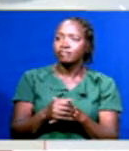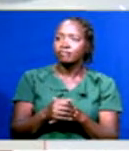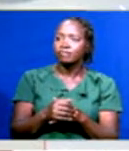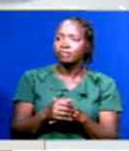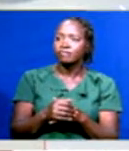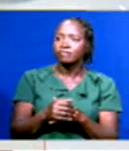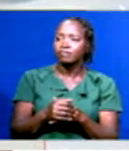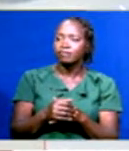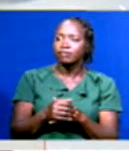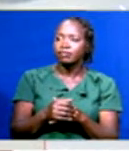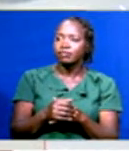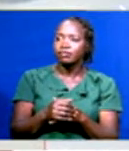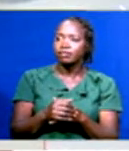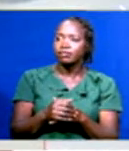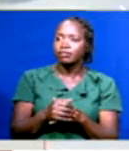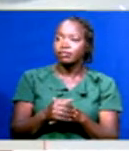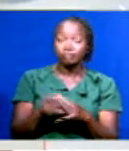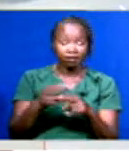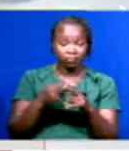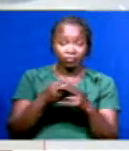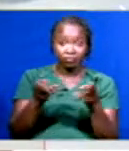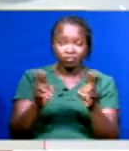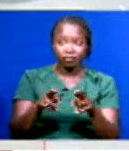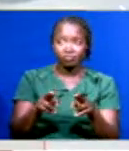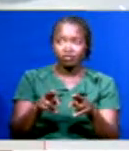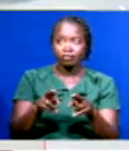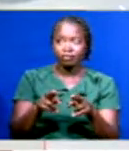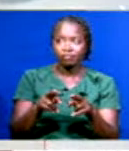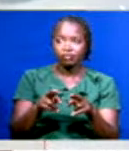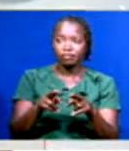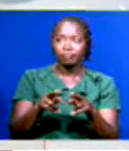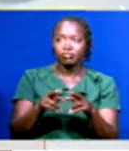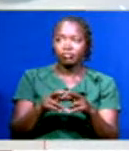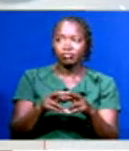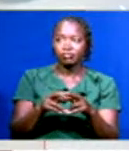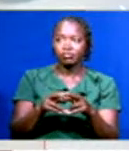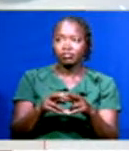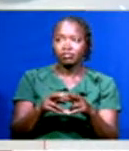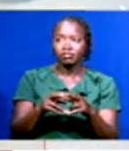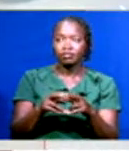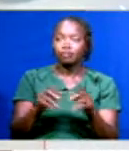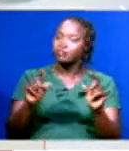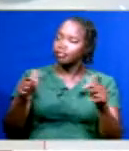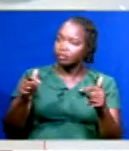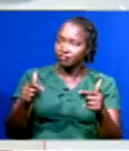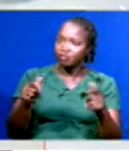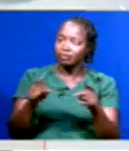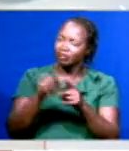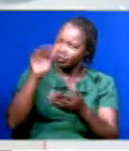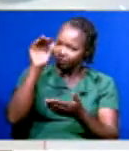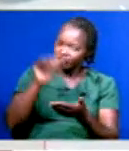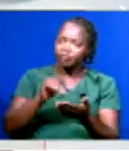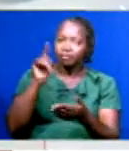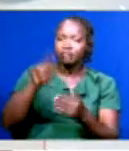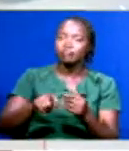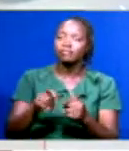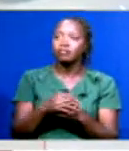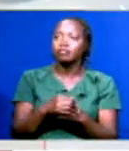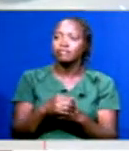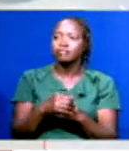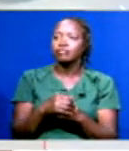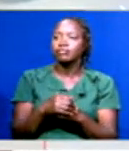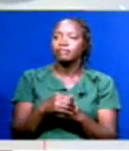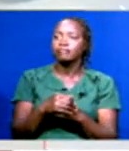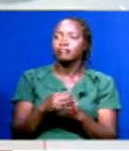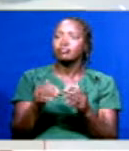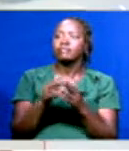And that is what will happen. You can sponsor headlines, lakini bei ya gas na mtungi itatremuka. We shall